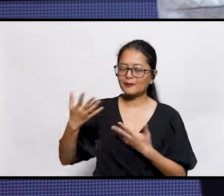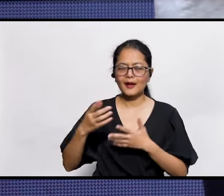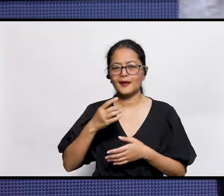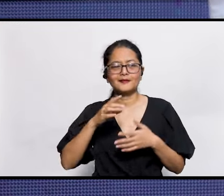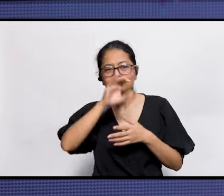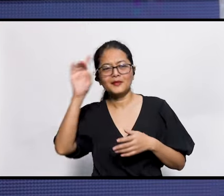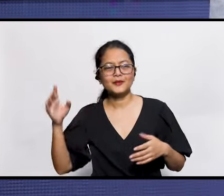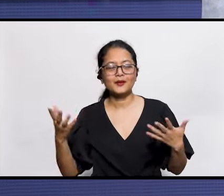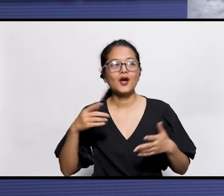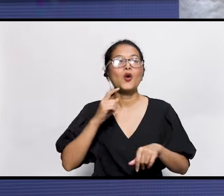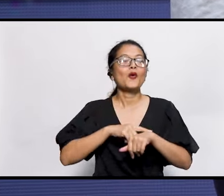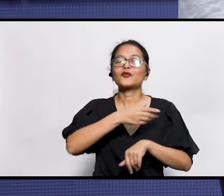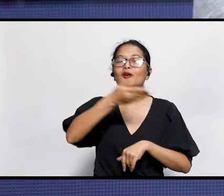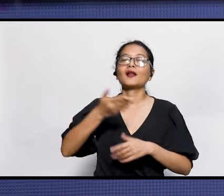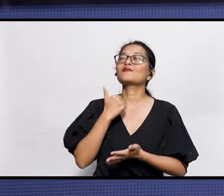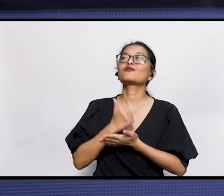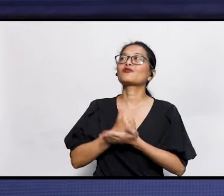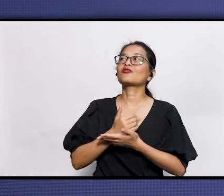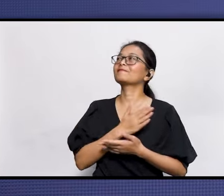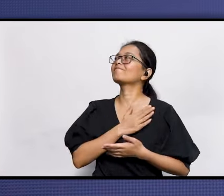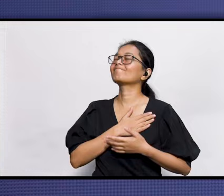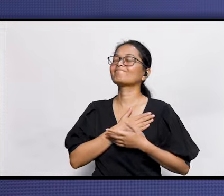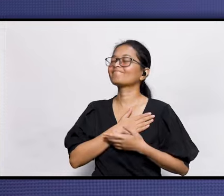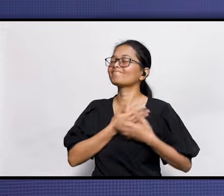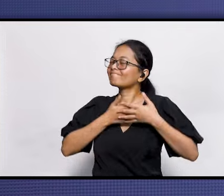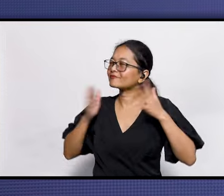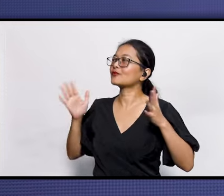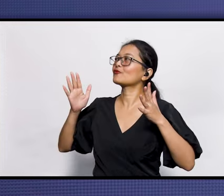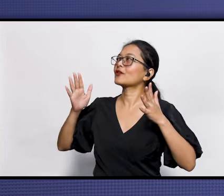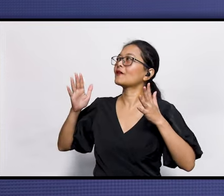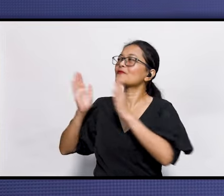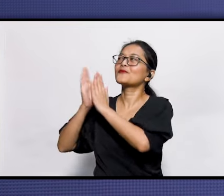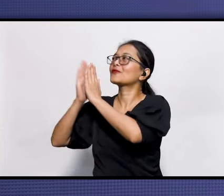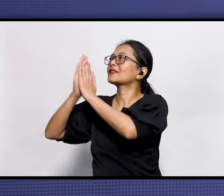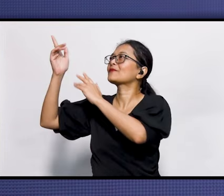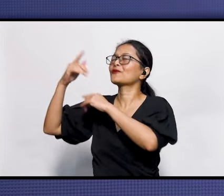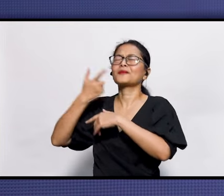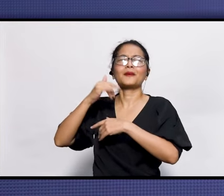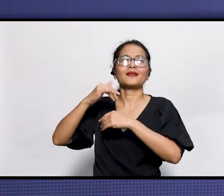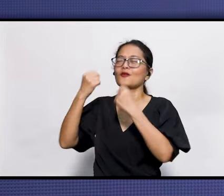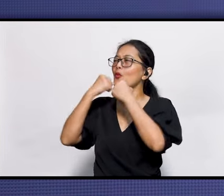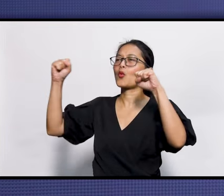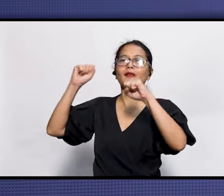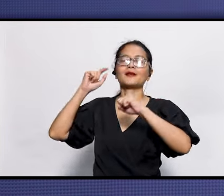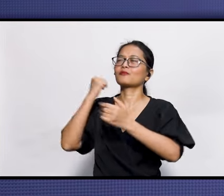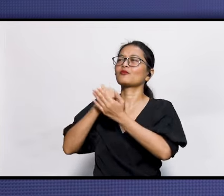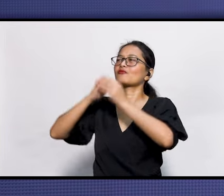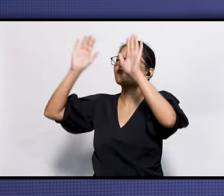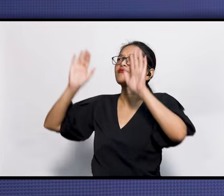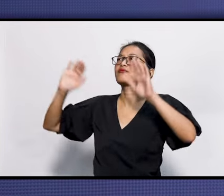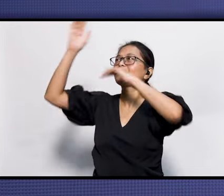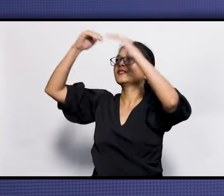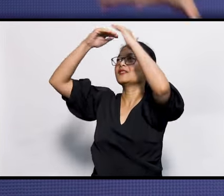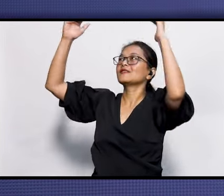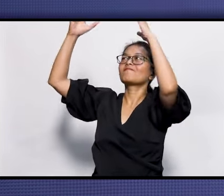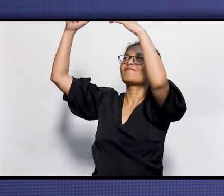when you Worship itu ada kekuatan yang luar biasa surga turun dan kekuatan neraka itust out keluar